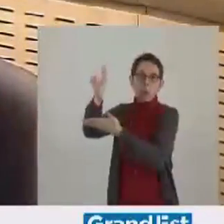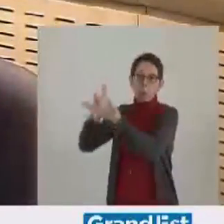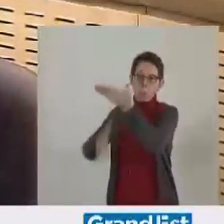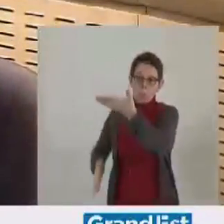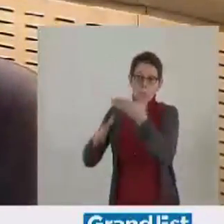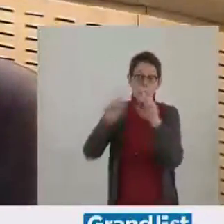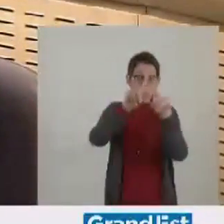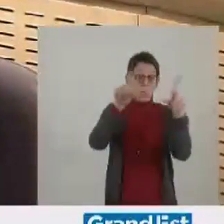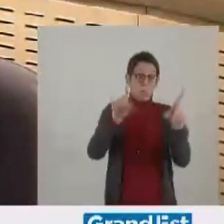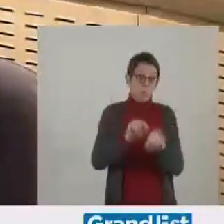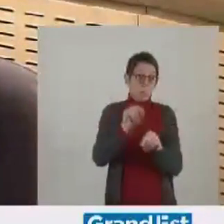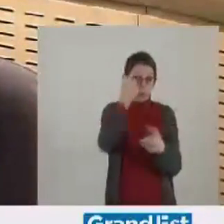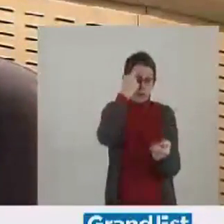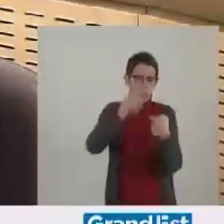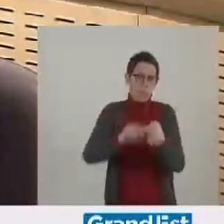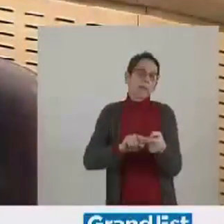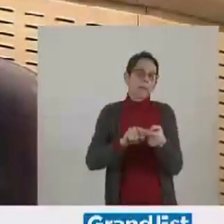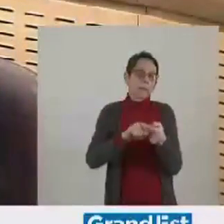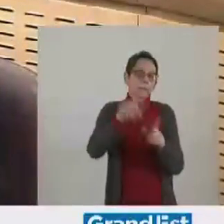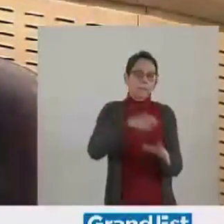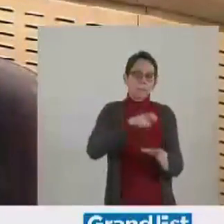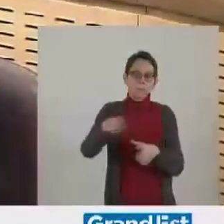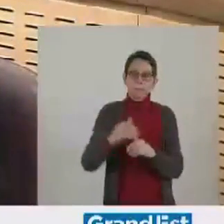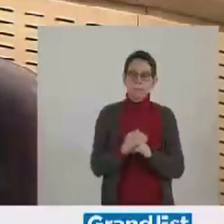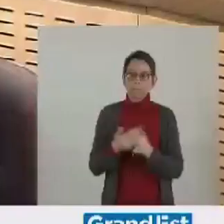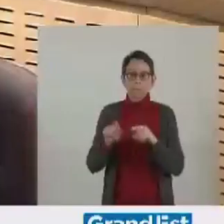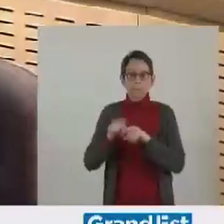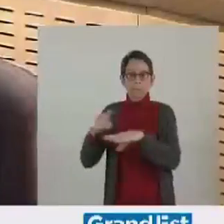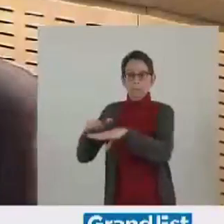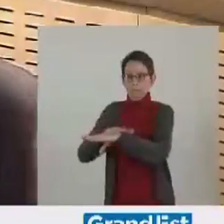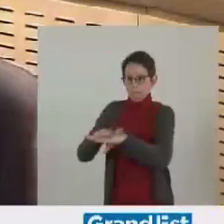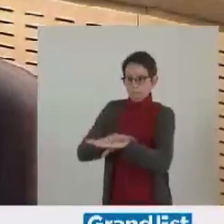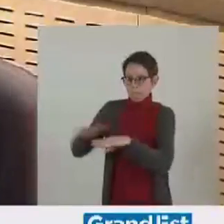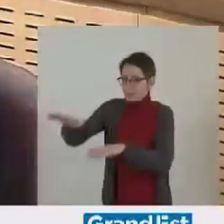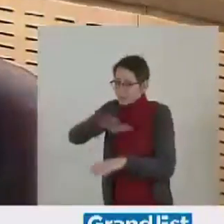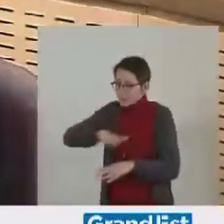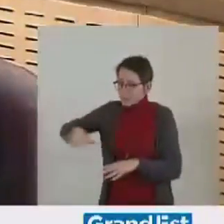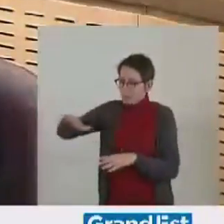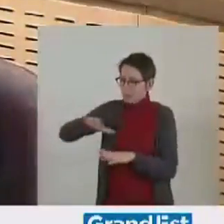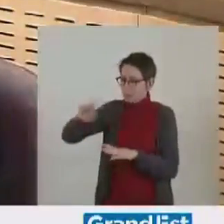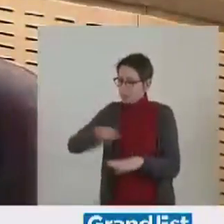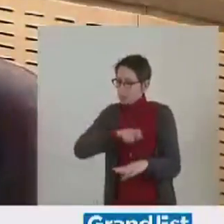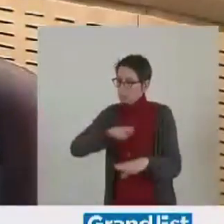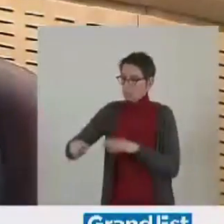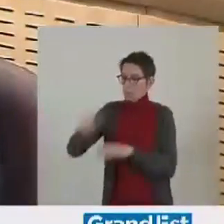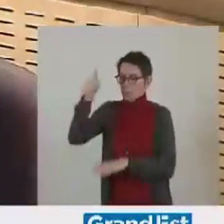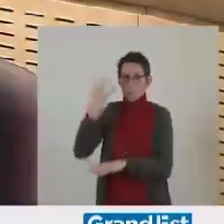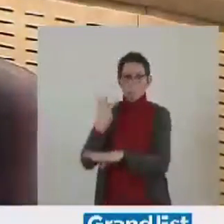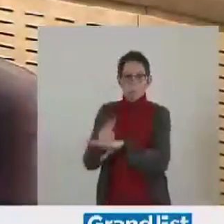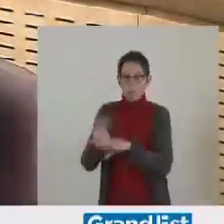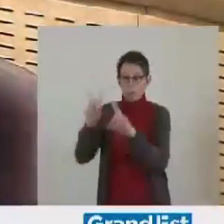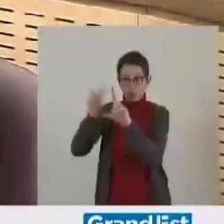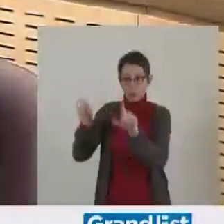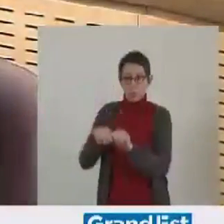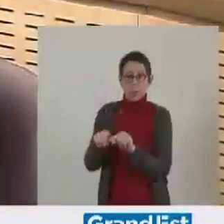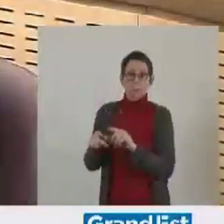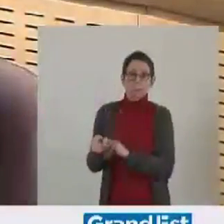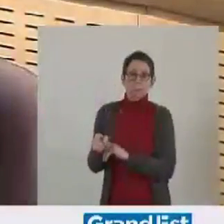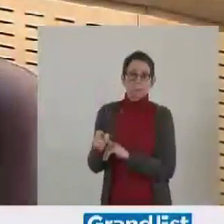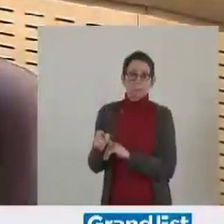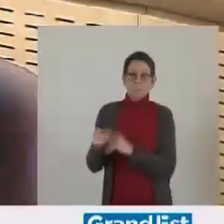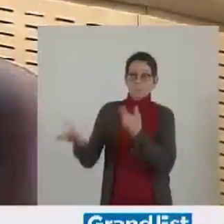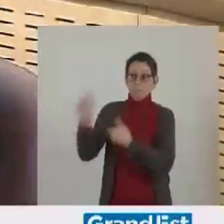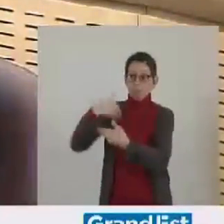environnement. La politique en faveur aussi des espaces naturels représente un bon tiers du budget et